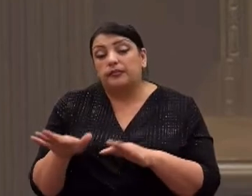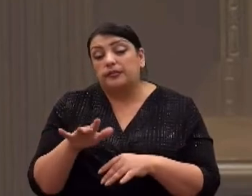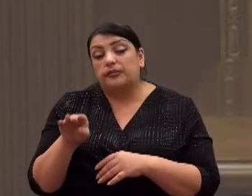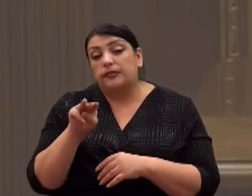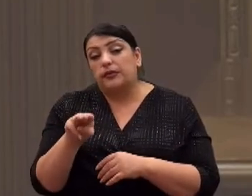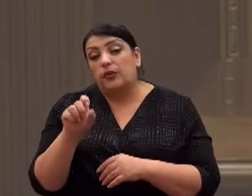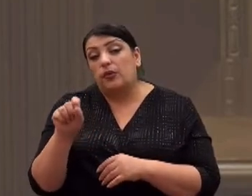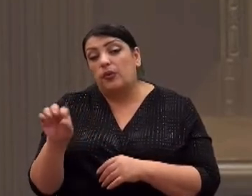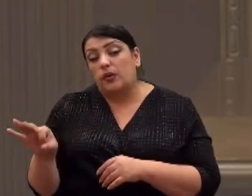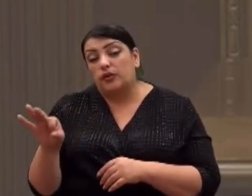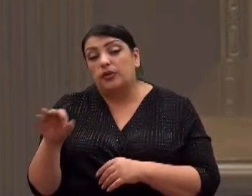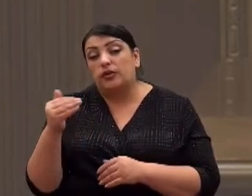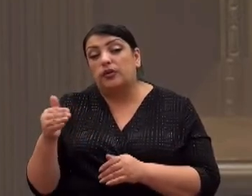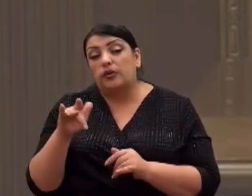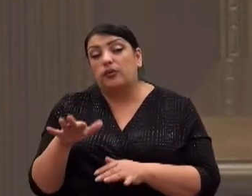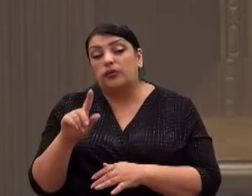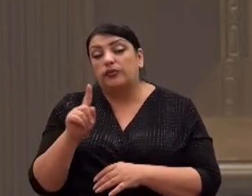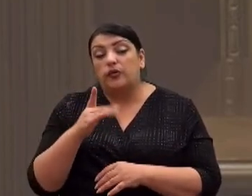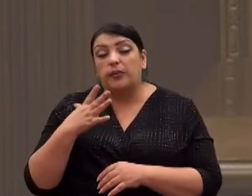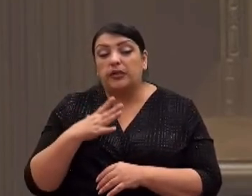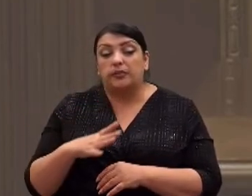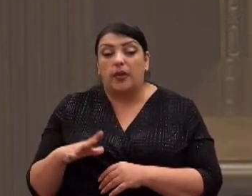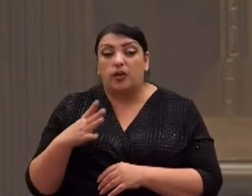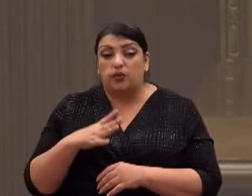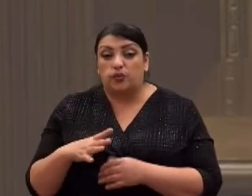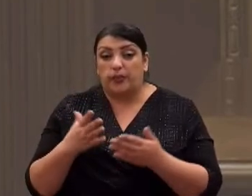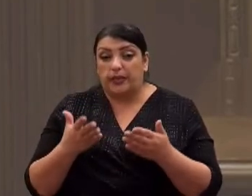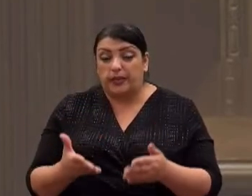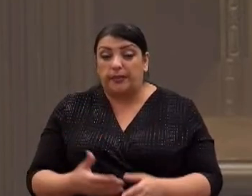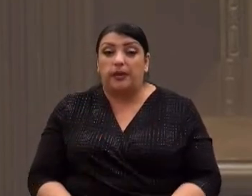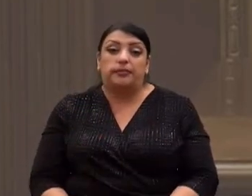Օհանջանյանի գործով մենք սպասում ենք։ Շնորհակալություն, այսքան։